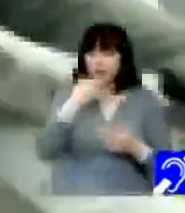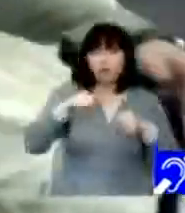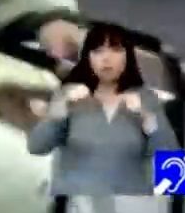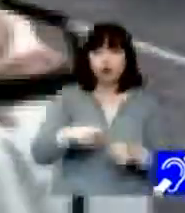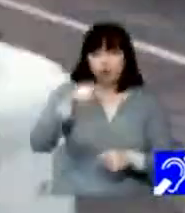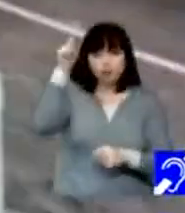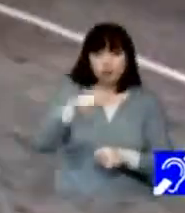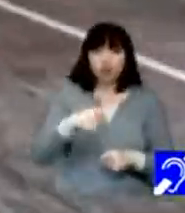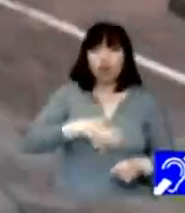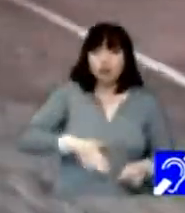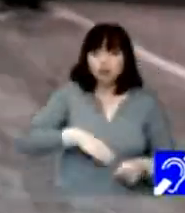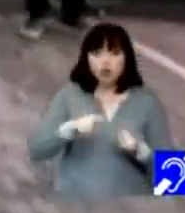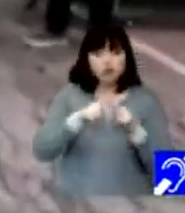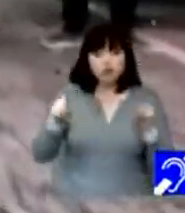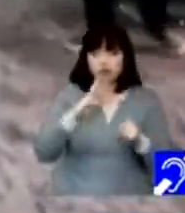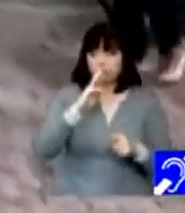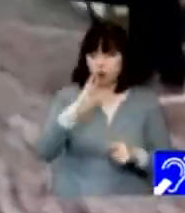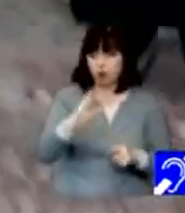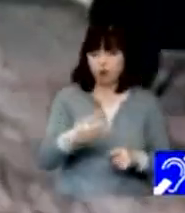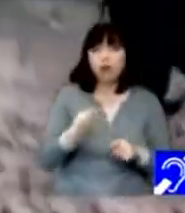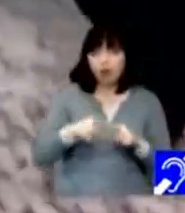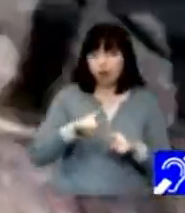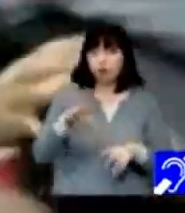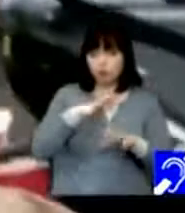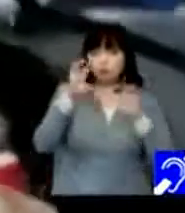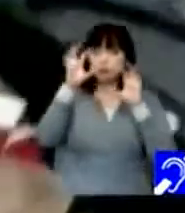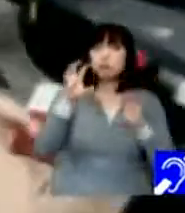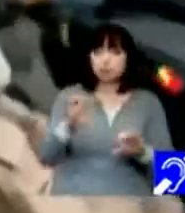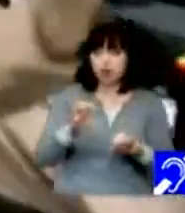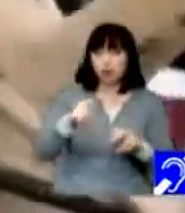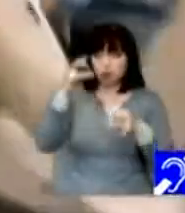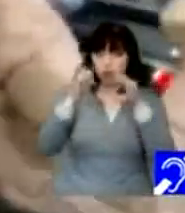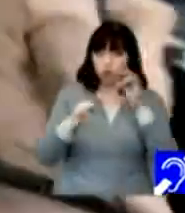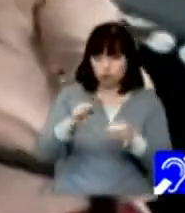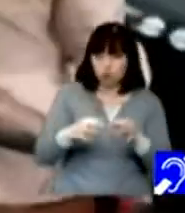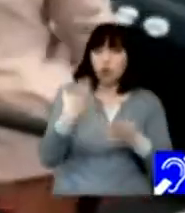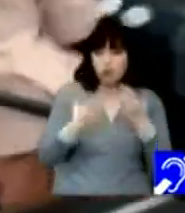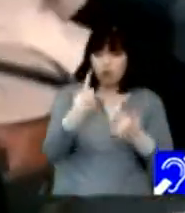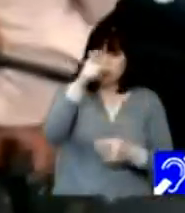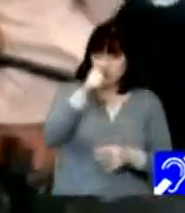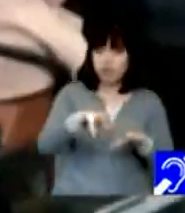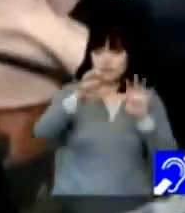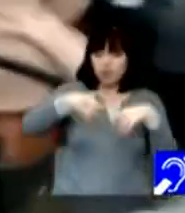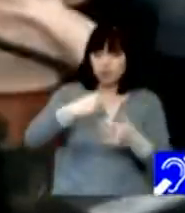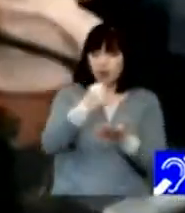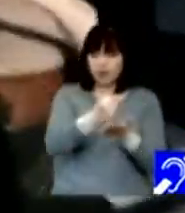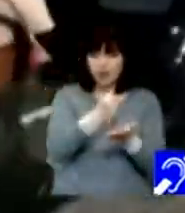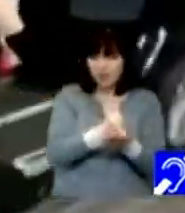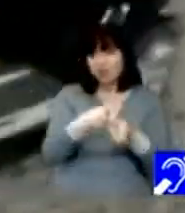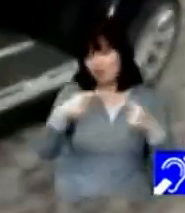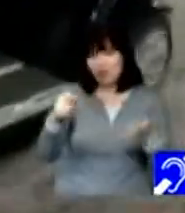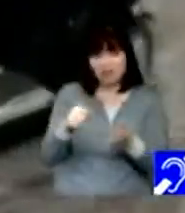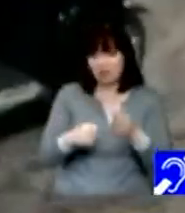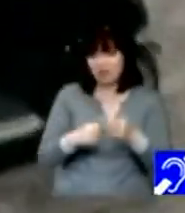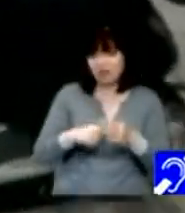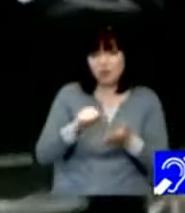țară timp de 3 ani. Este o restricție impusă de legile australiene care prevăd că dacă unei persoane îi se retrage viza din diverse